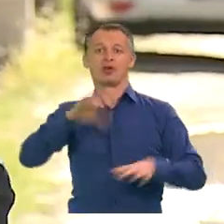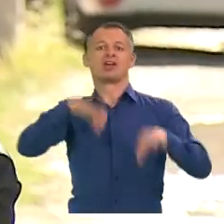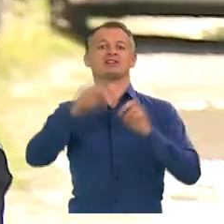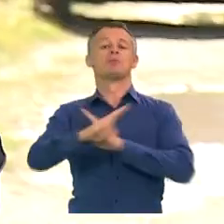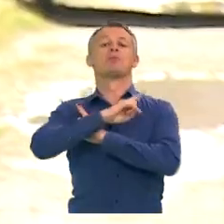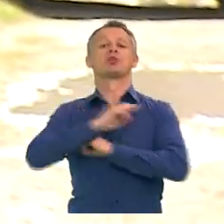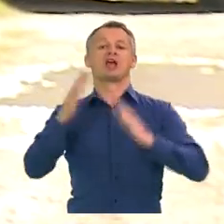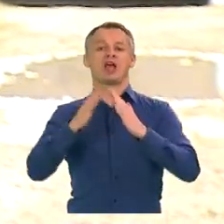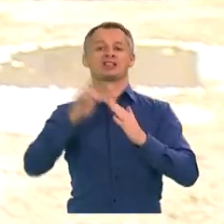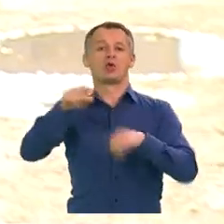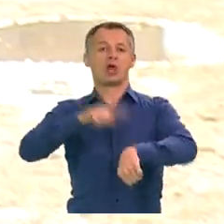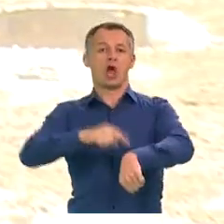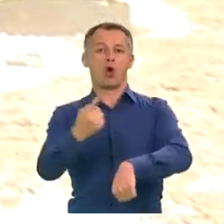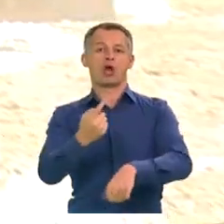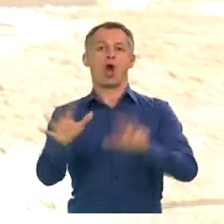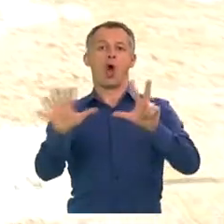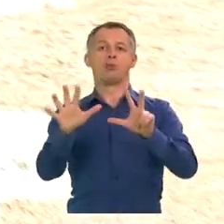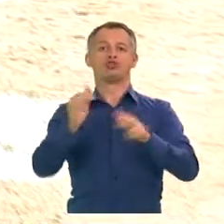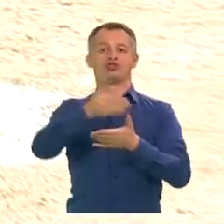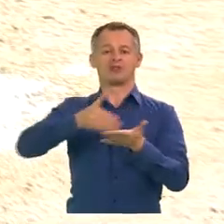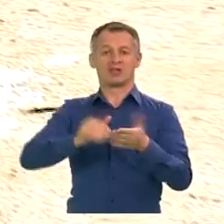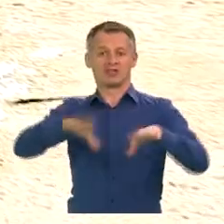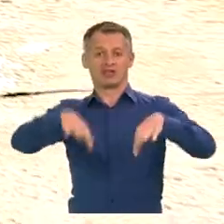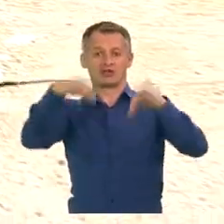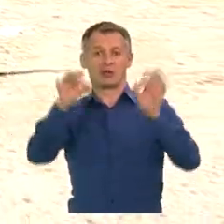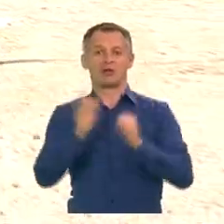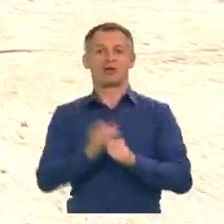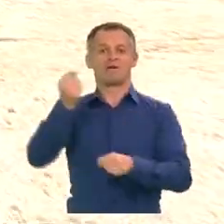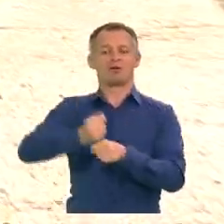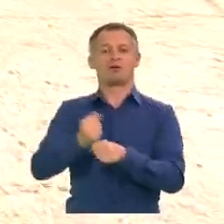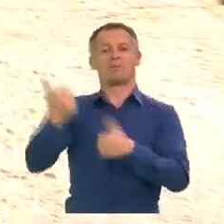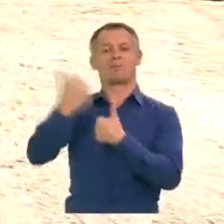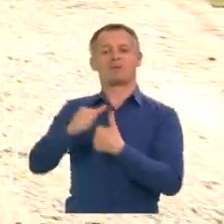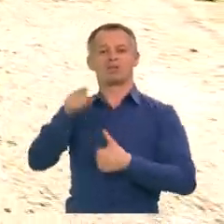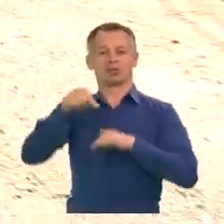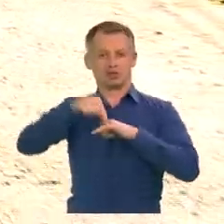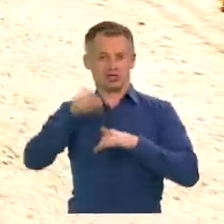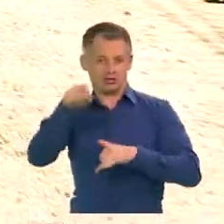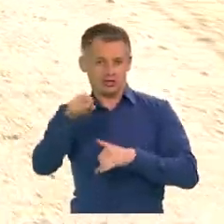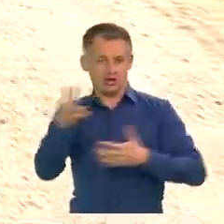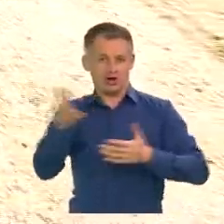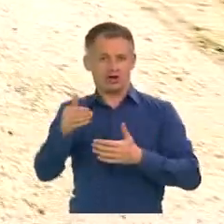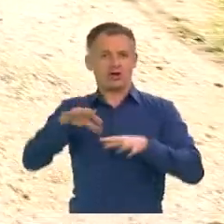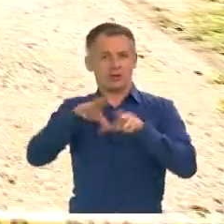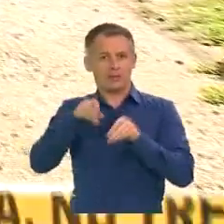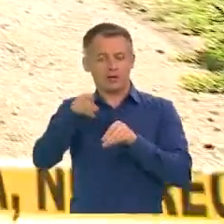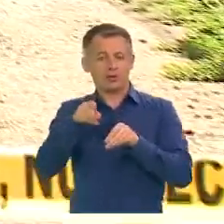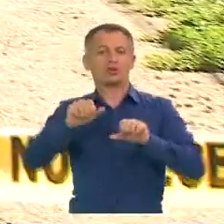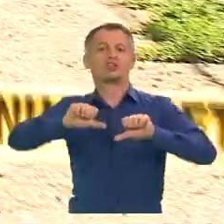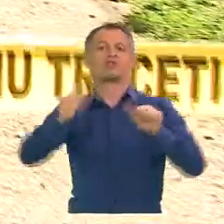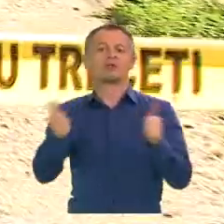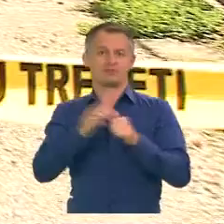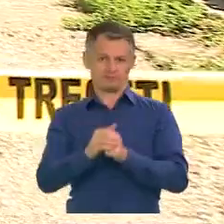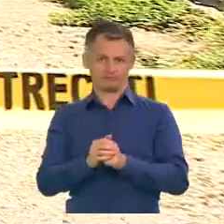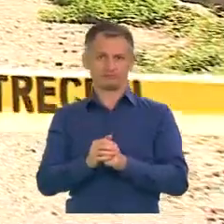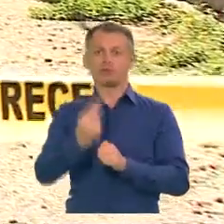în propria locuință în jurul orei 8:30. Descoperirea a fost făcută de o prietenă a soției cu care acesta se afla în proces de divorț, iar